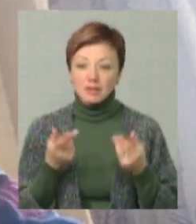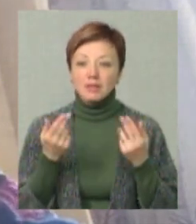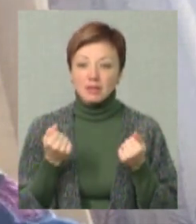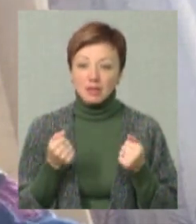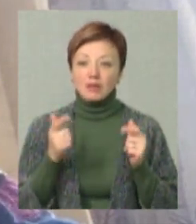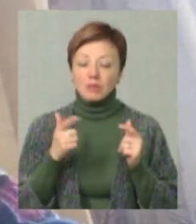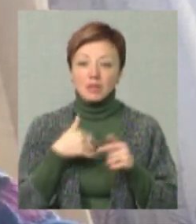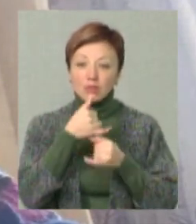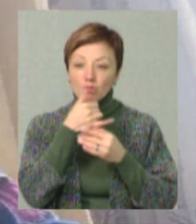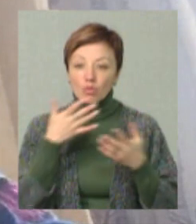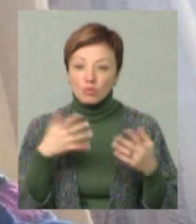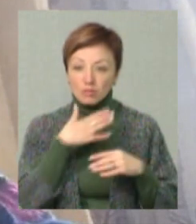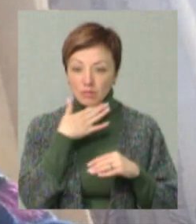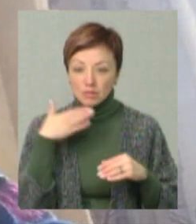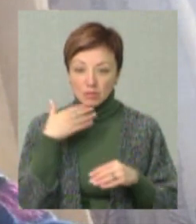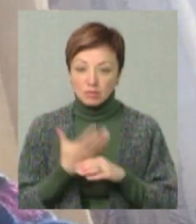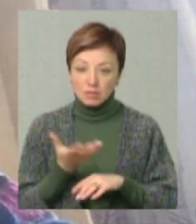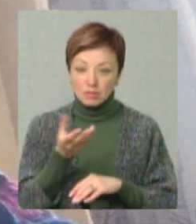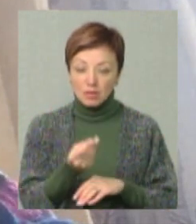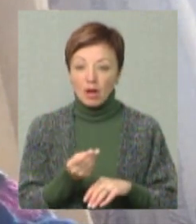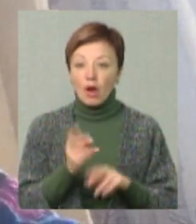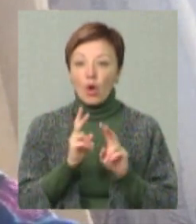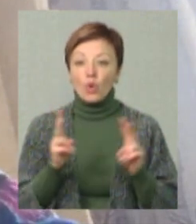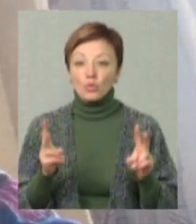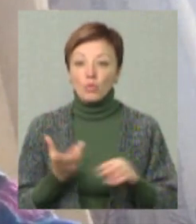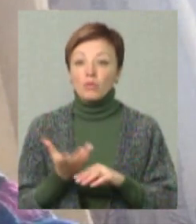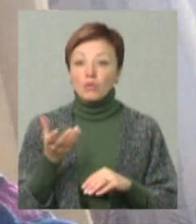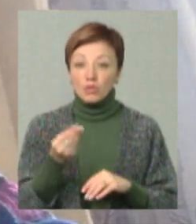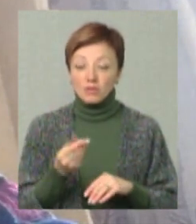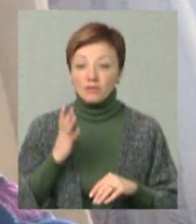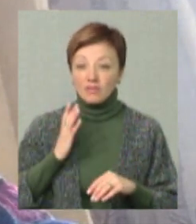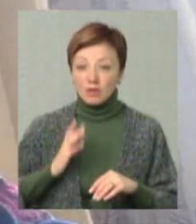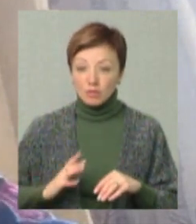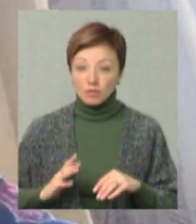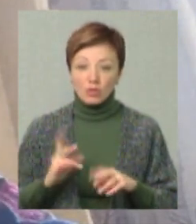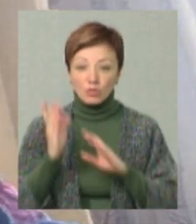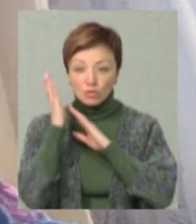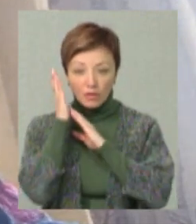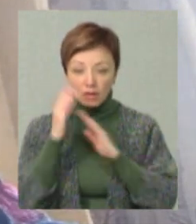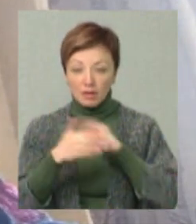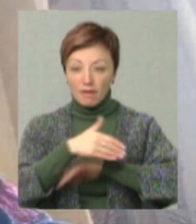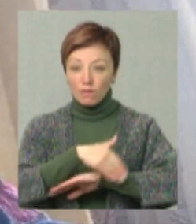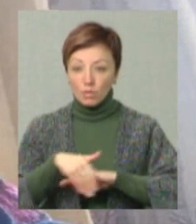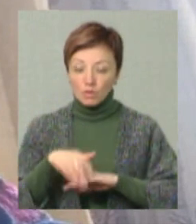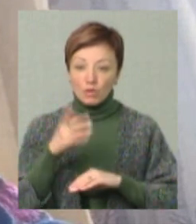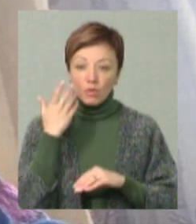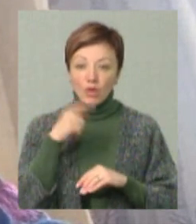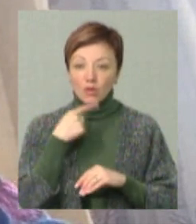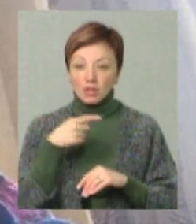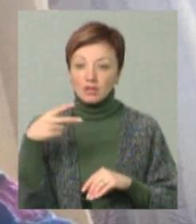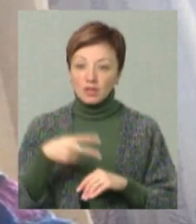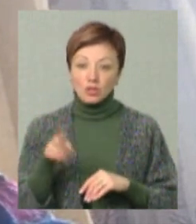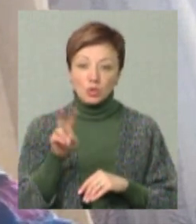платити. Деякі з нас просто не можуть стільки заплатити, а ті, що навіть платять, вони вимушені, щоб не ночувати на вулиці. Тобто, коли там хтось